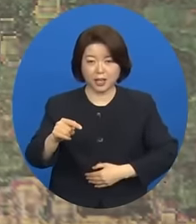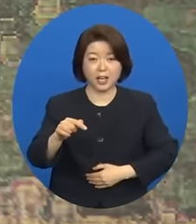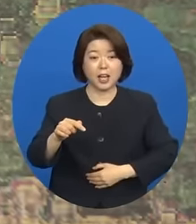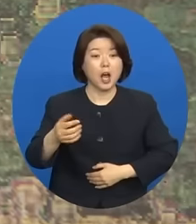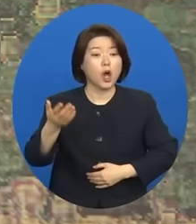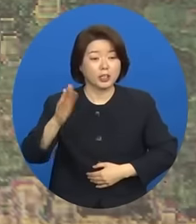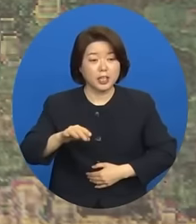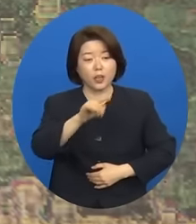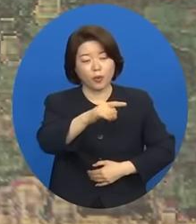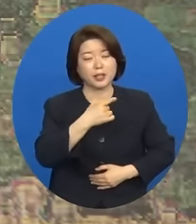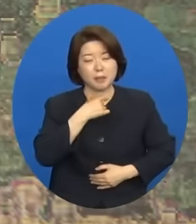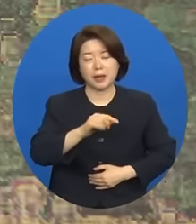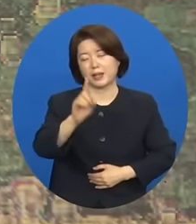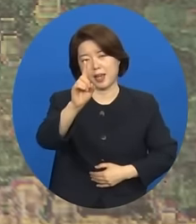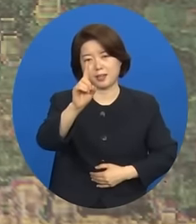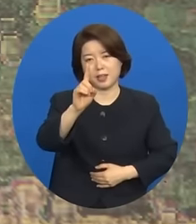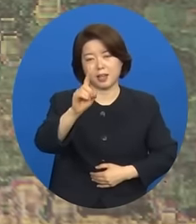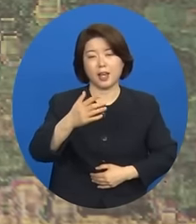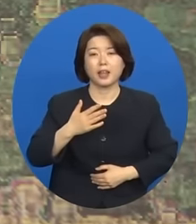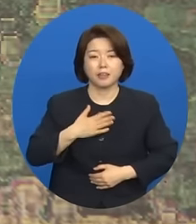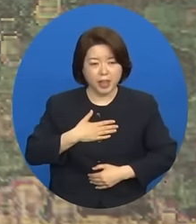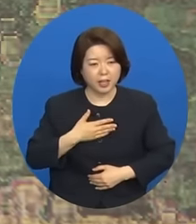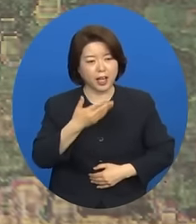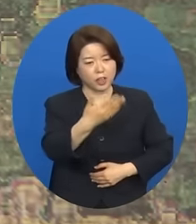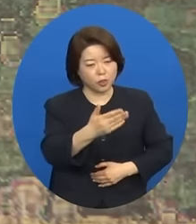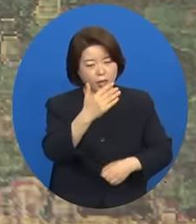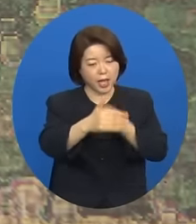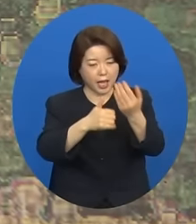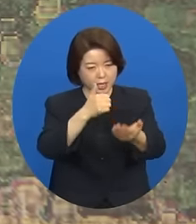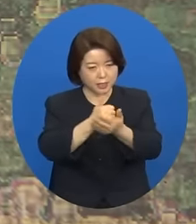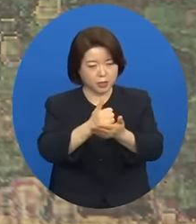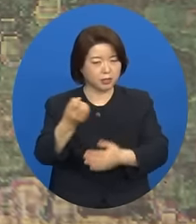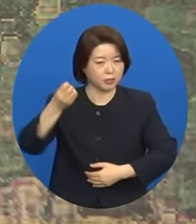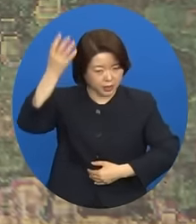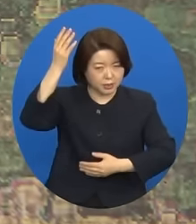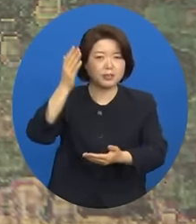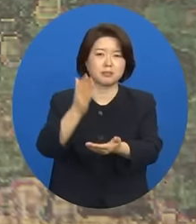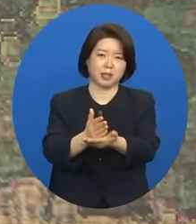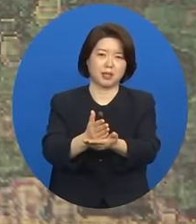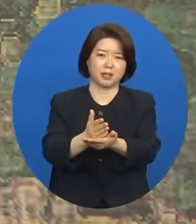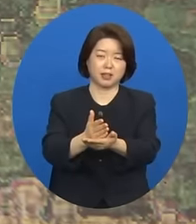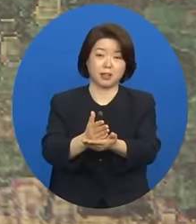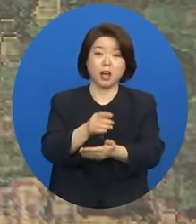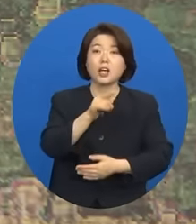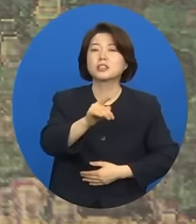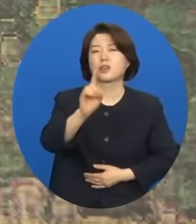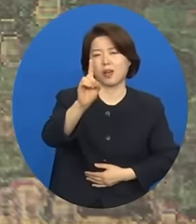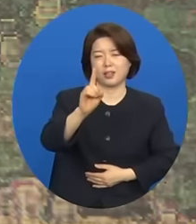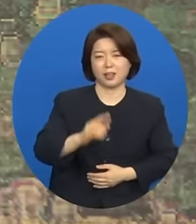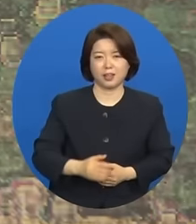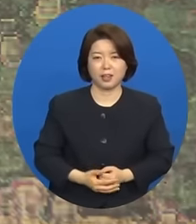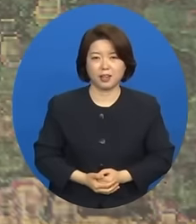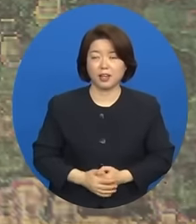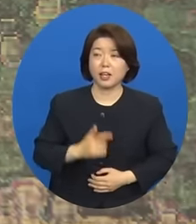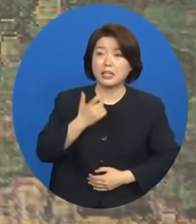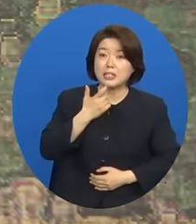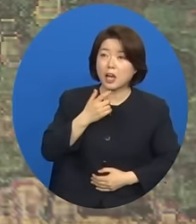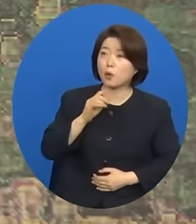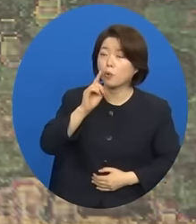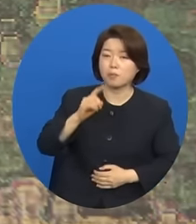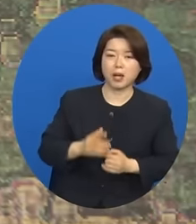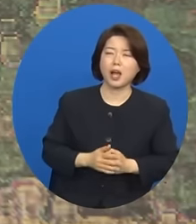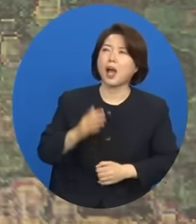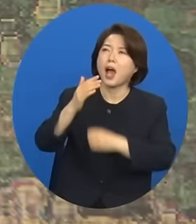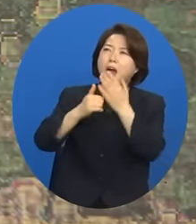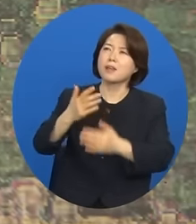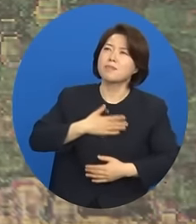하나야. 내가 너의 하나님인 것을 잊지 않았으면 좋겠다. 그겁니다. 그 야곱이 그랬잖아요. 하나님은 나의